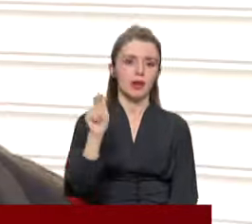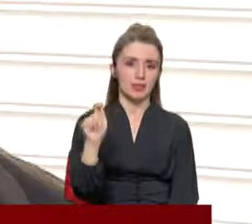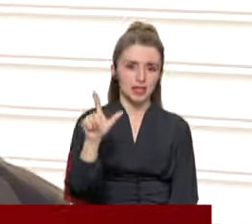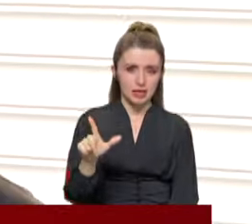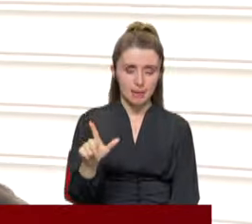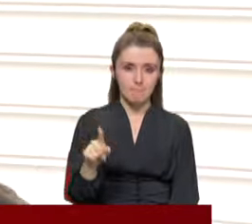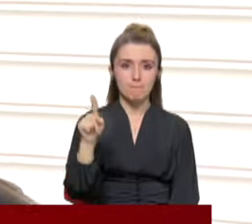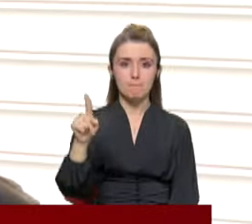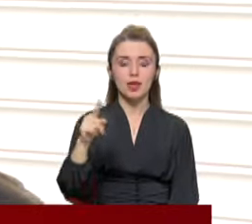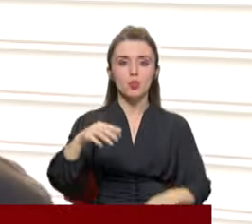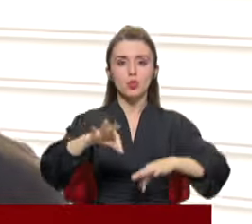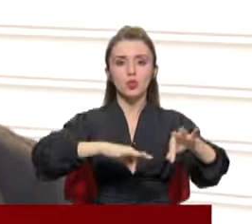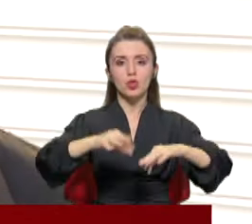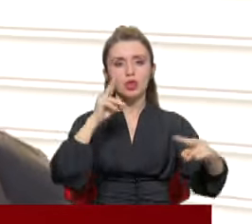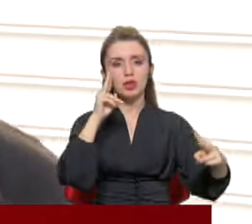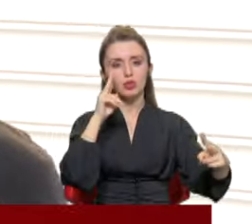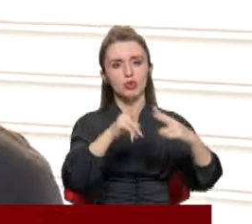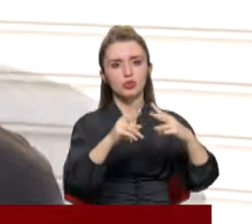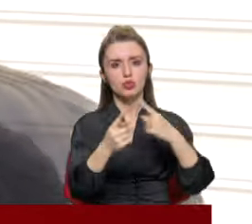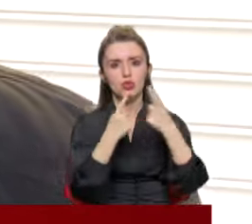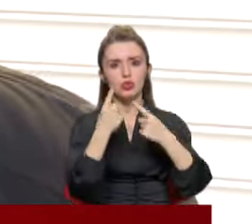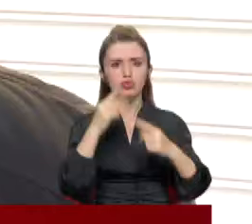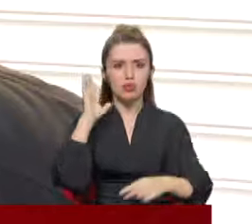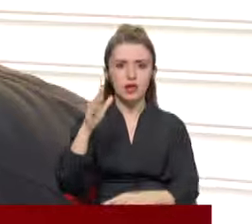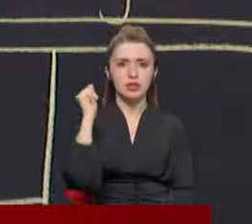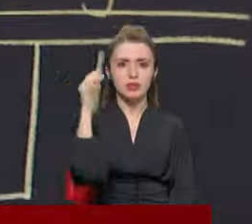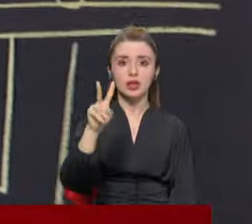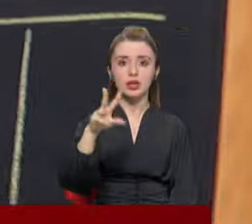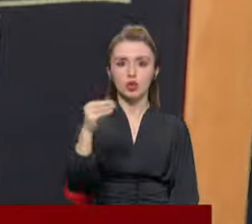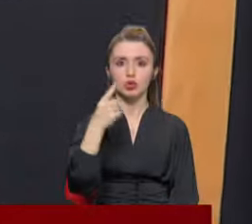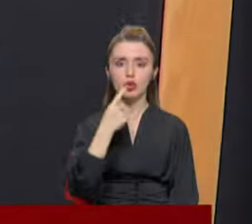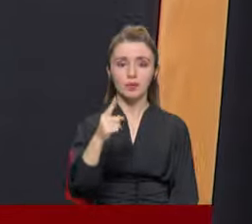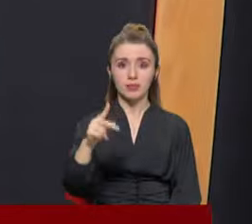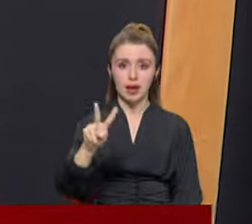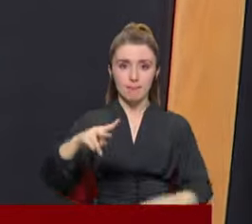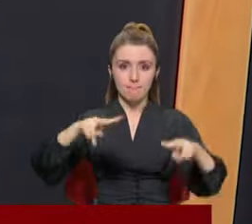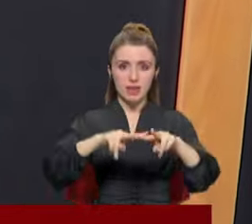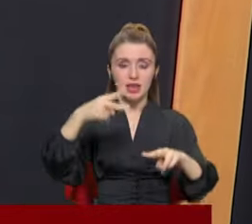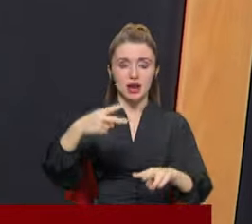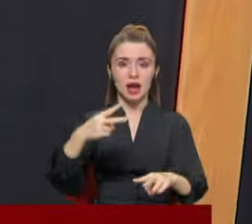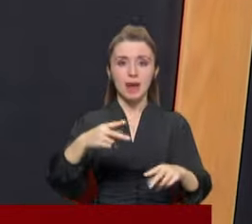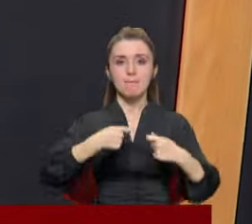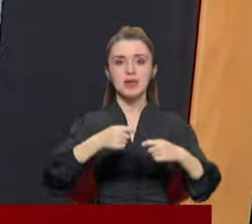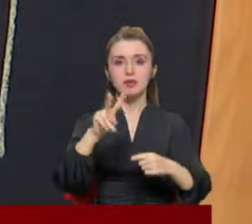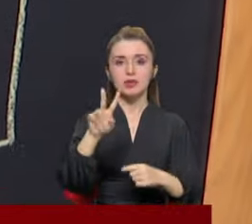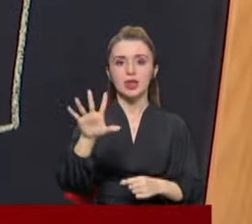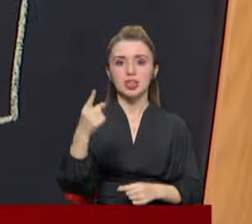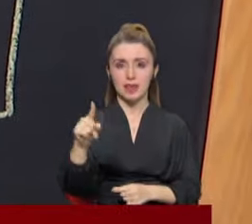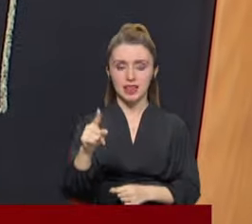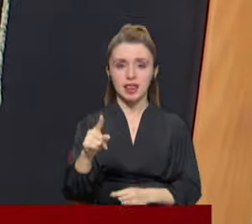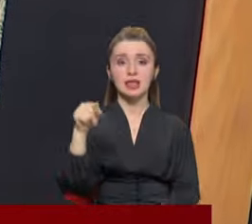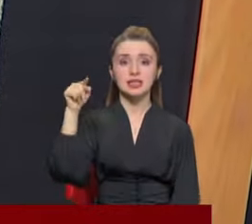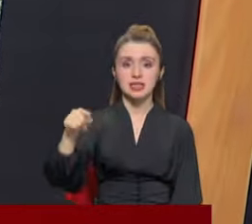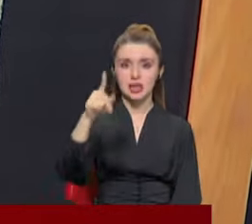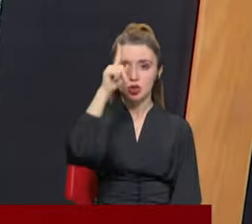gerekecek. Birkaç müteahhitlerle konuştuk ama bütçemizi çok açtı. 2 milyon 3 milyon. 1 metrekare inşaat maliyeti 25 bin TL. Yani